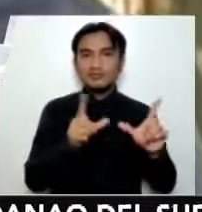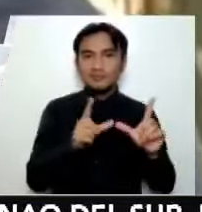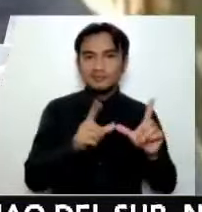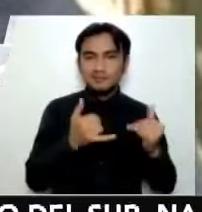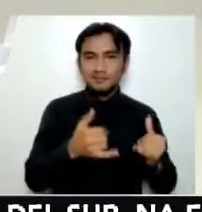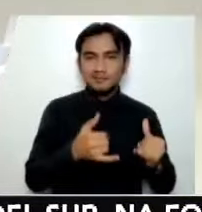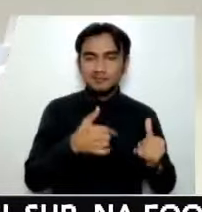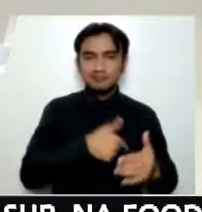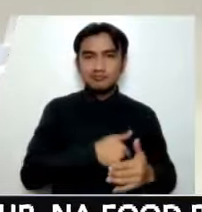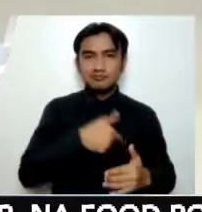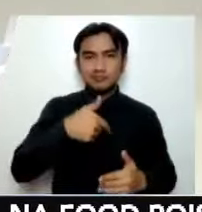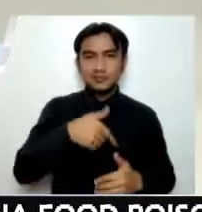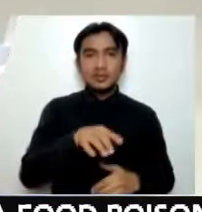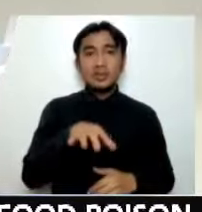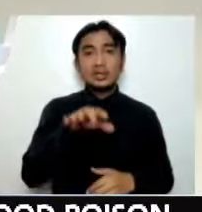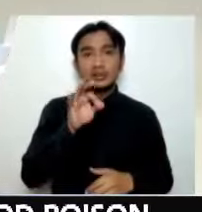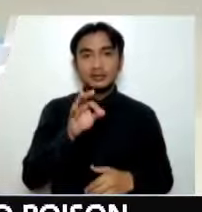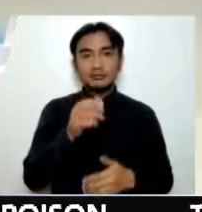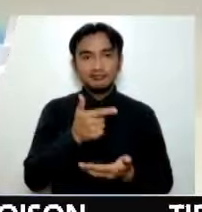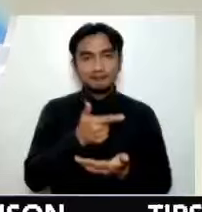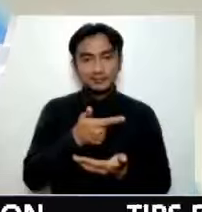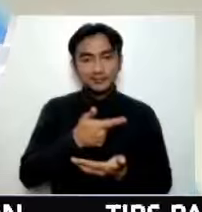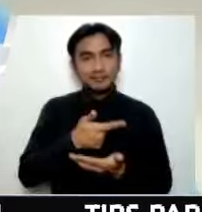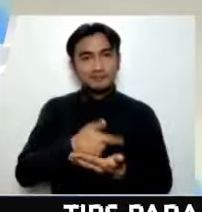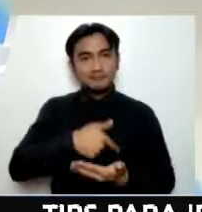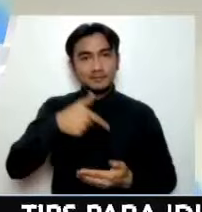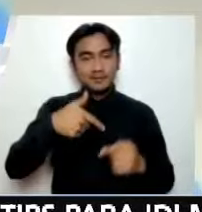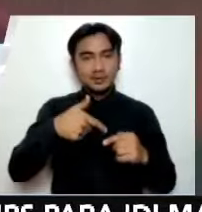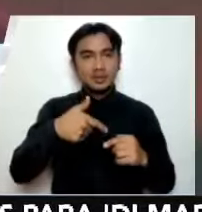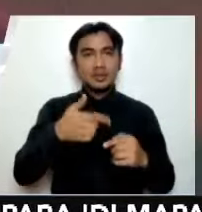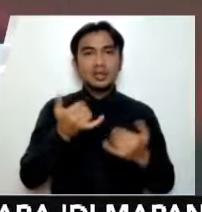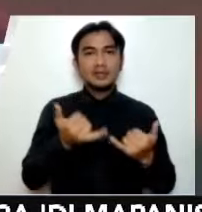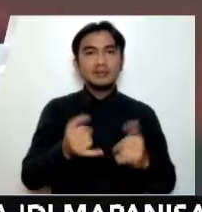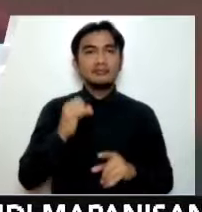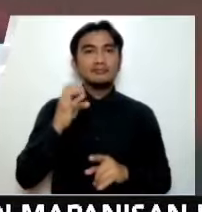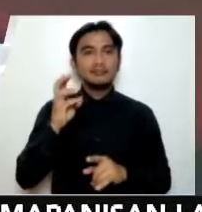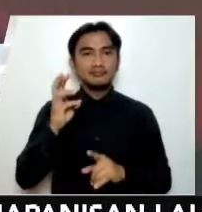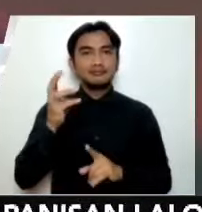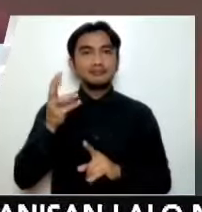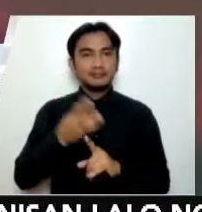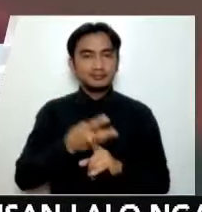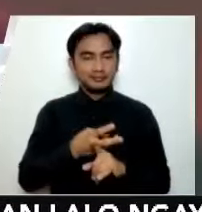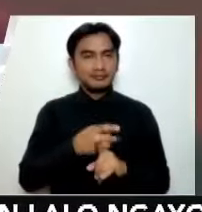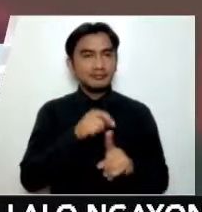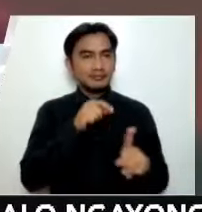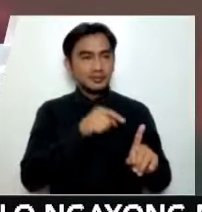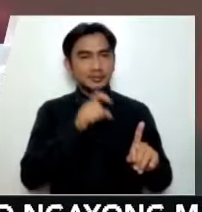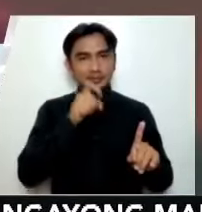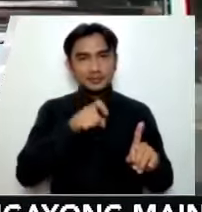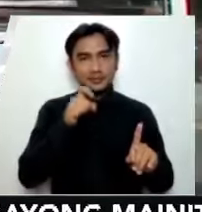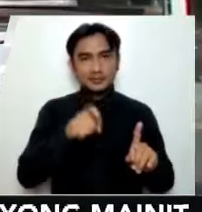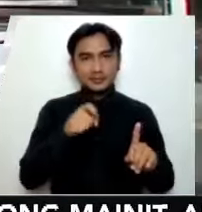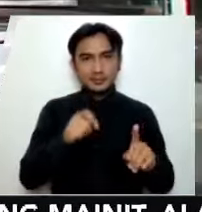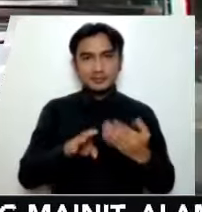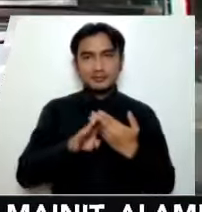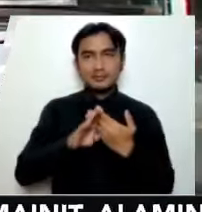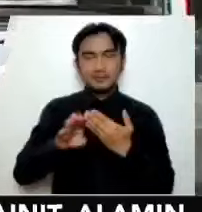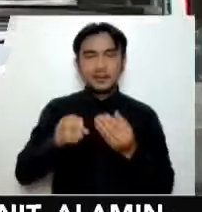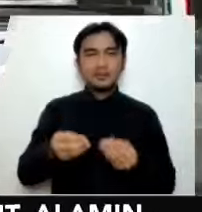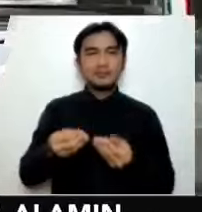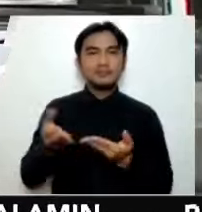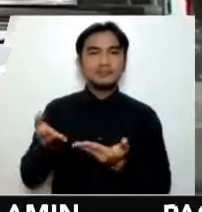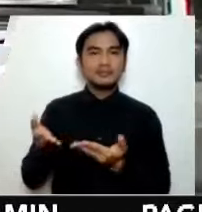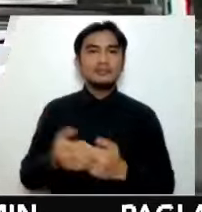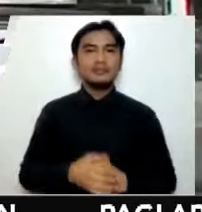Kiboy binigyan siya ng anim na buwan para isuko ang mga ito sa ilalim ng comprehensive firearms and ammunition